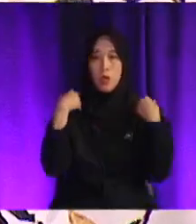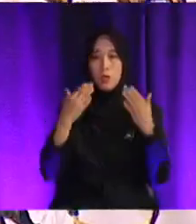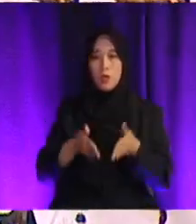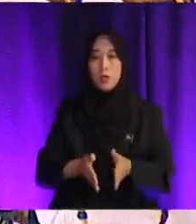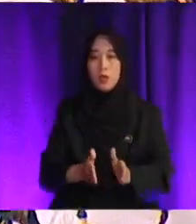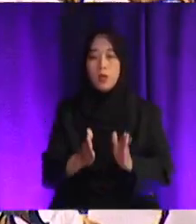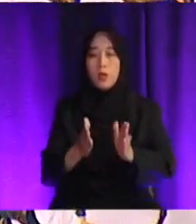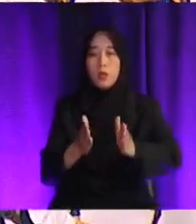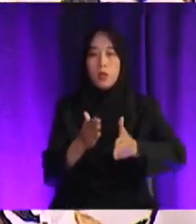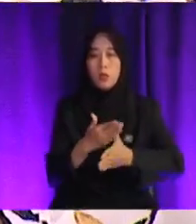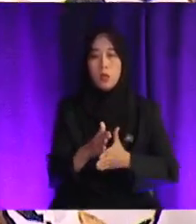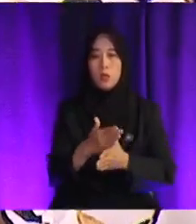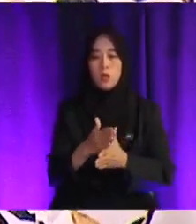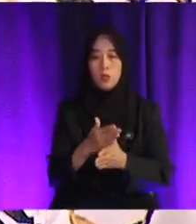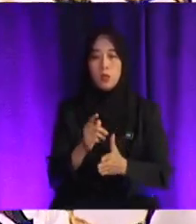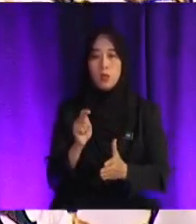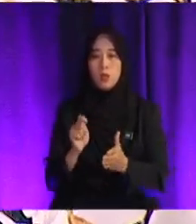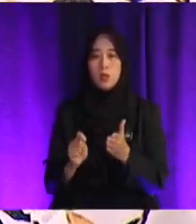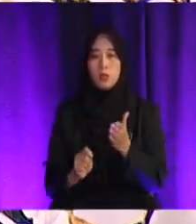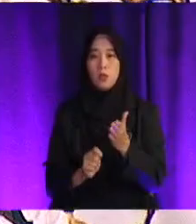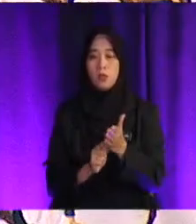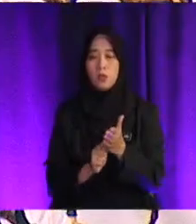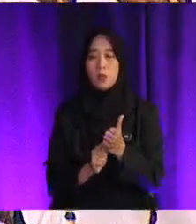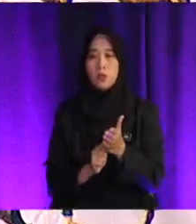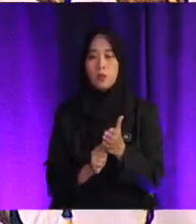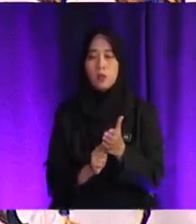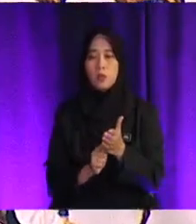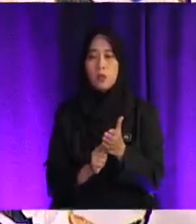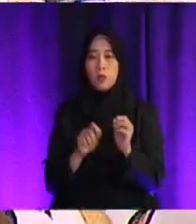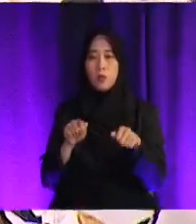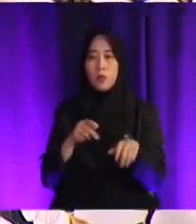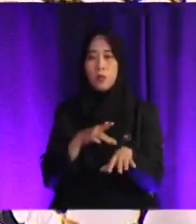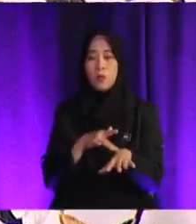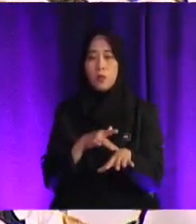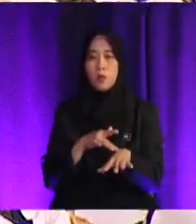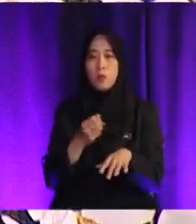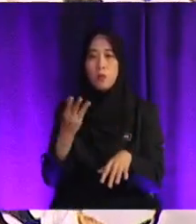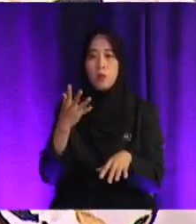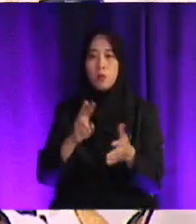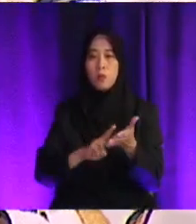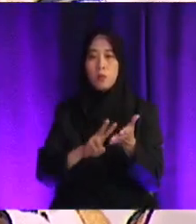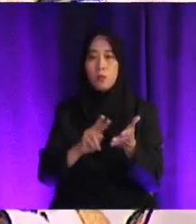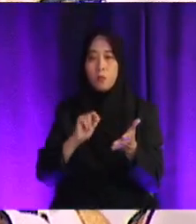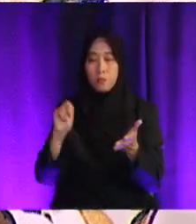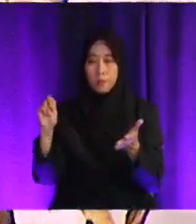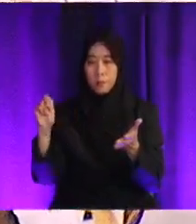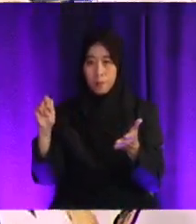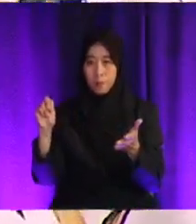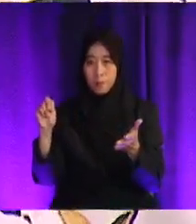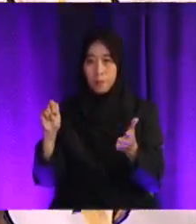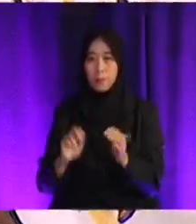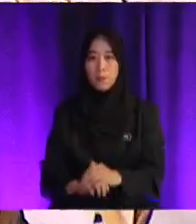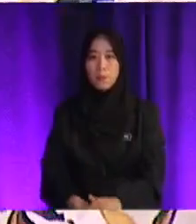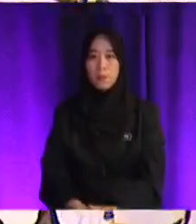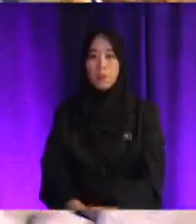antara terminal ni dengan sini. So kita akan sentuh, tengok berapa dia punya bacaan. Okey. Faham.